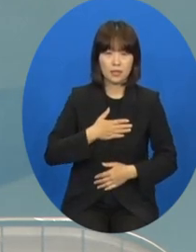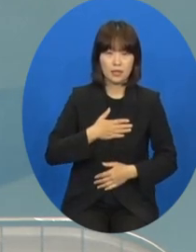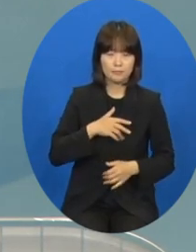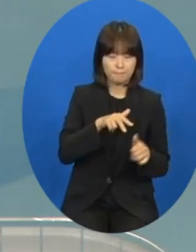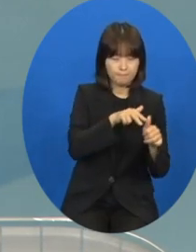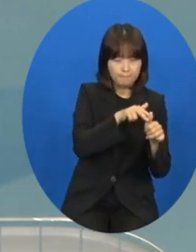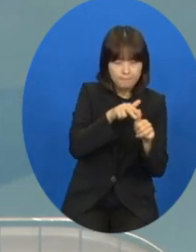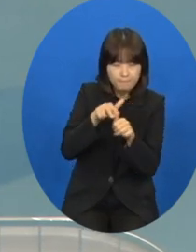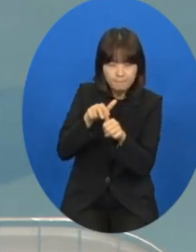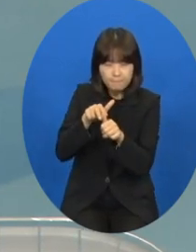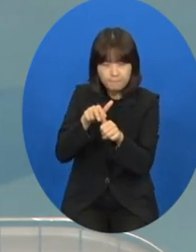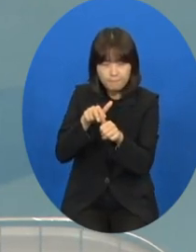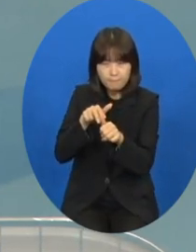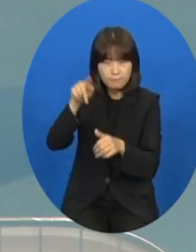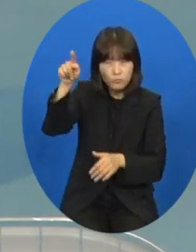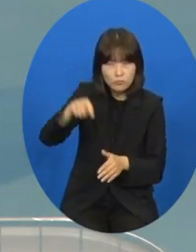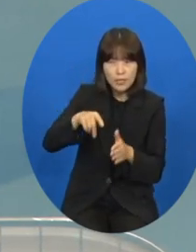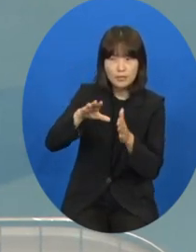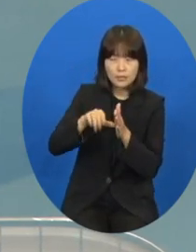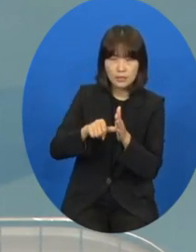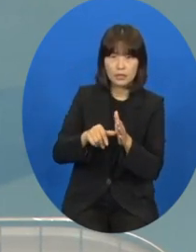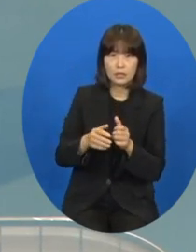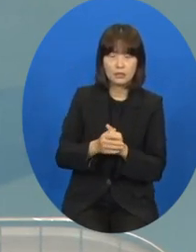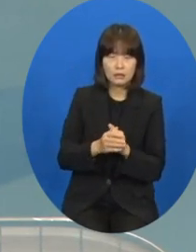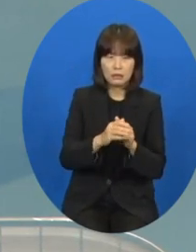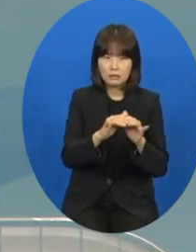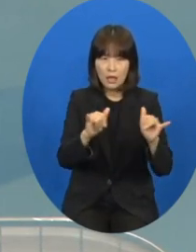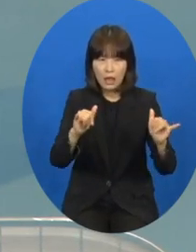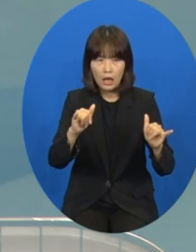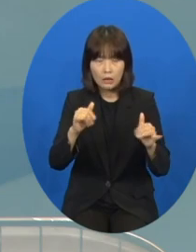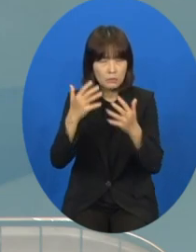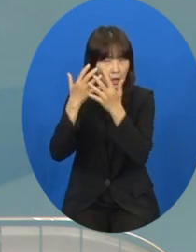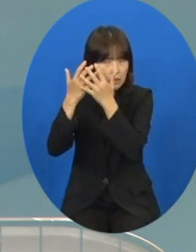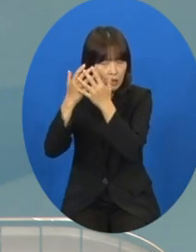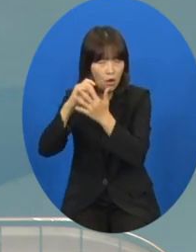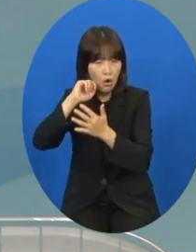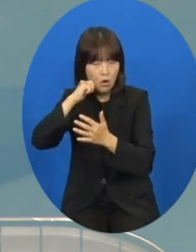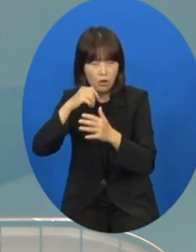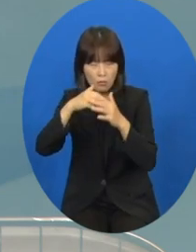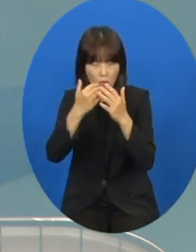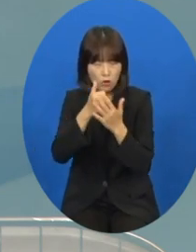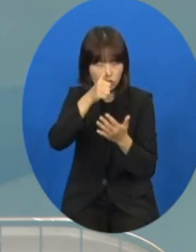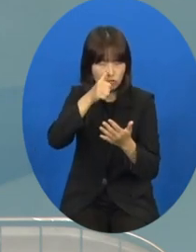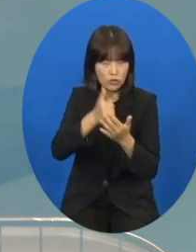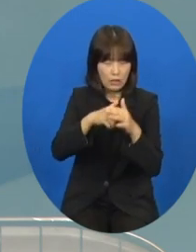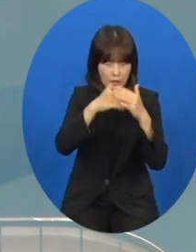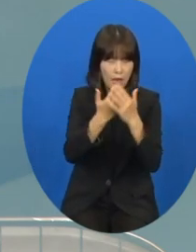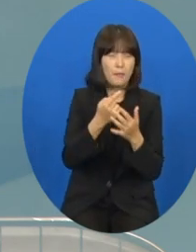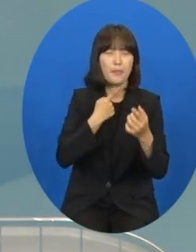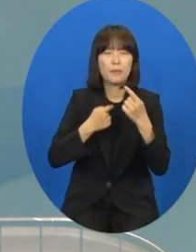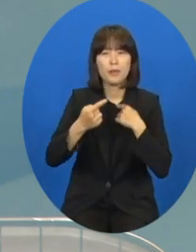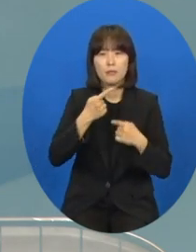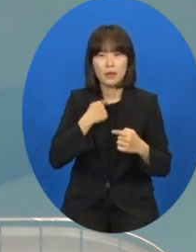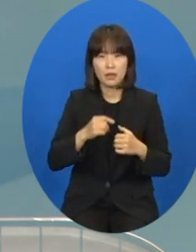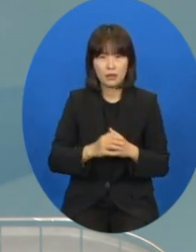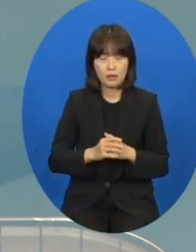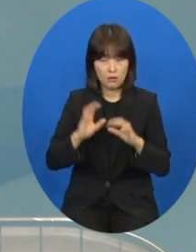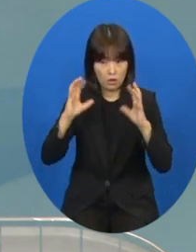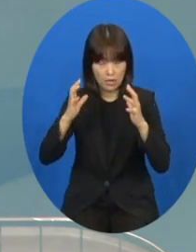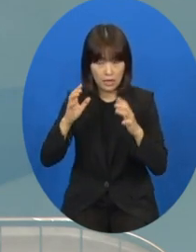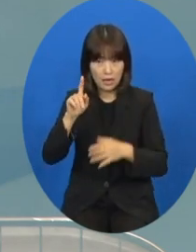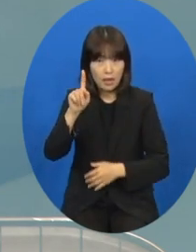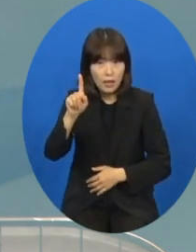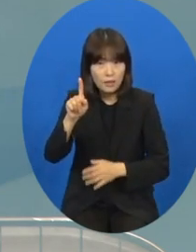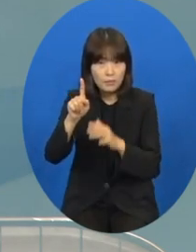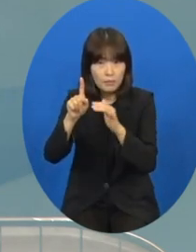내려오면서 하여튼 사람이 상상할 수 있는 거의 모든 죄를 다 지었다는 거예요. 어린아이 하나를